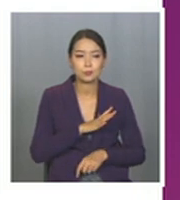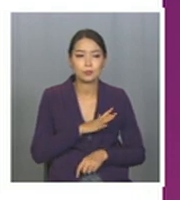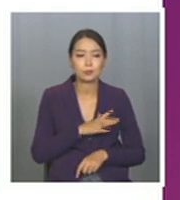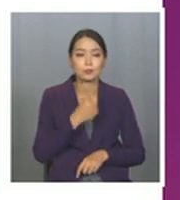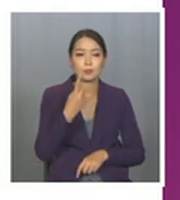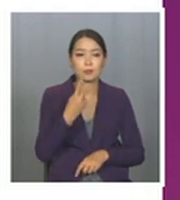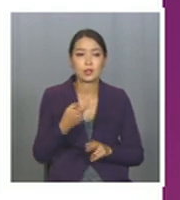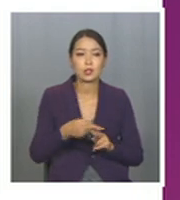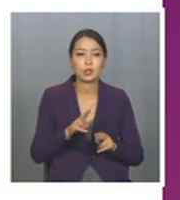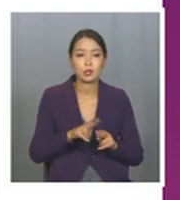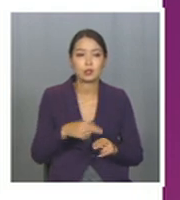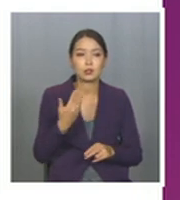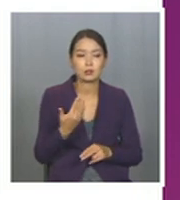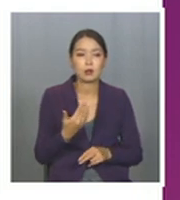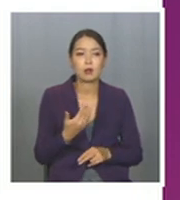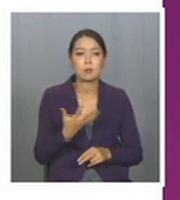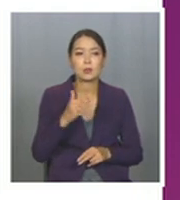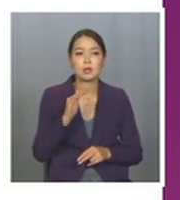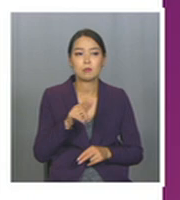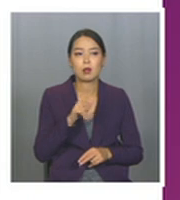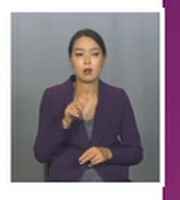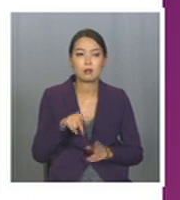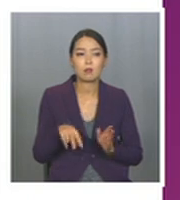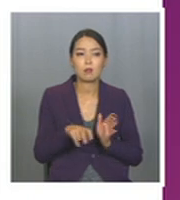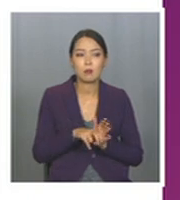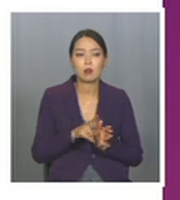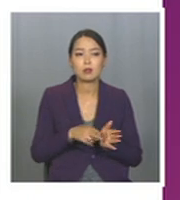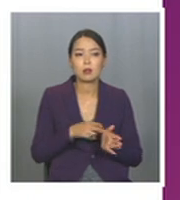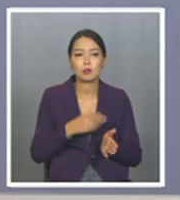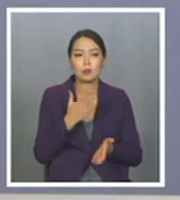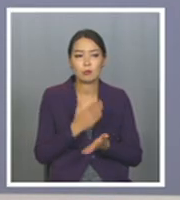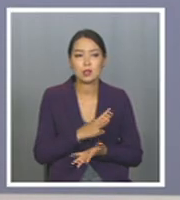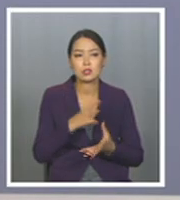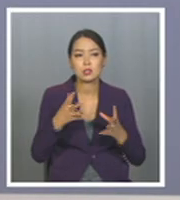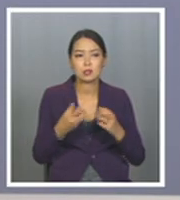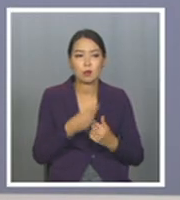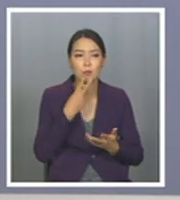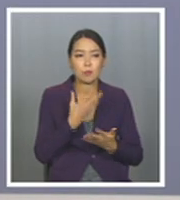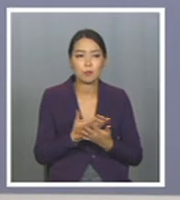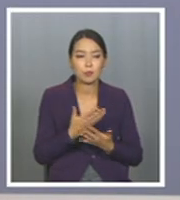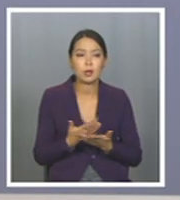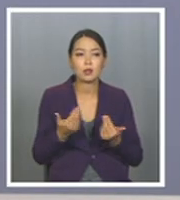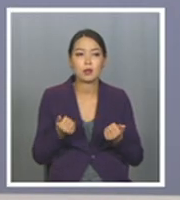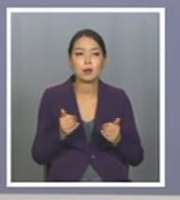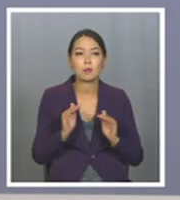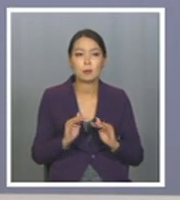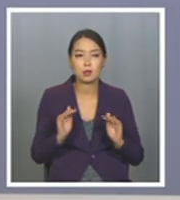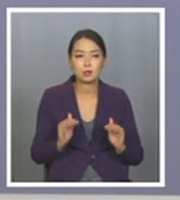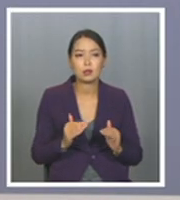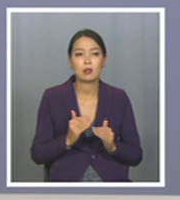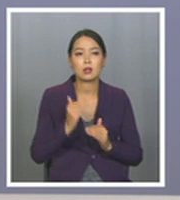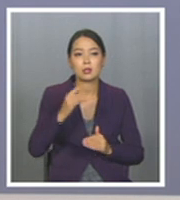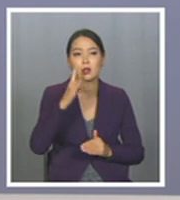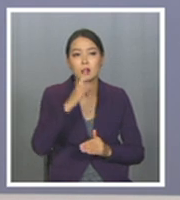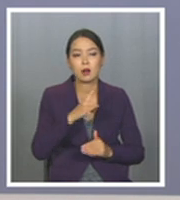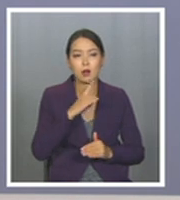құрылысында 100 мыңдай адам еңбек етті. Ия, байқасаңыздар, сұмдық статистикалық көрсеткіш. Ия, балалар, жоғары білікті қазақ мамандарының үлес